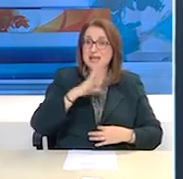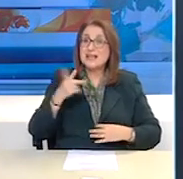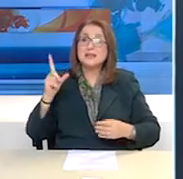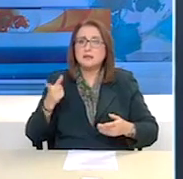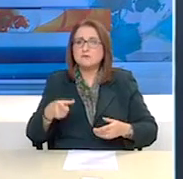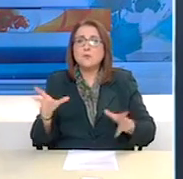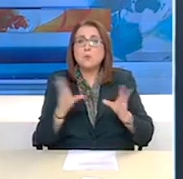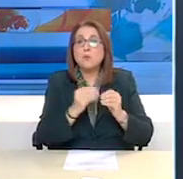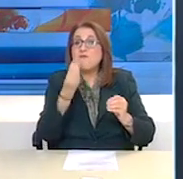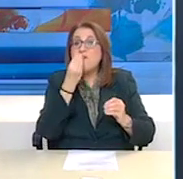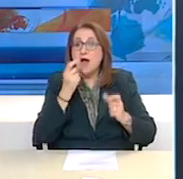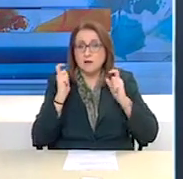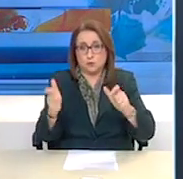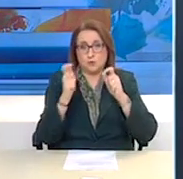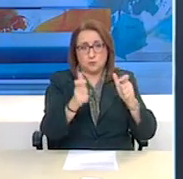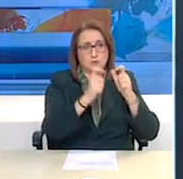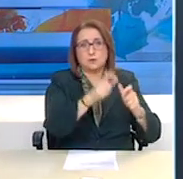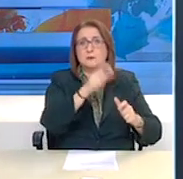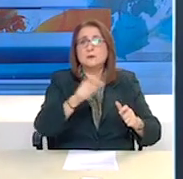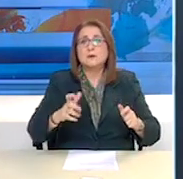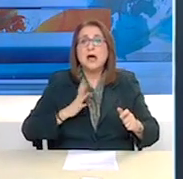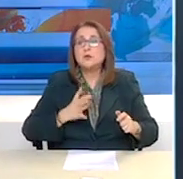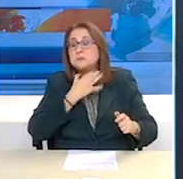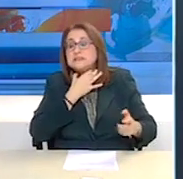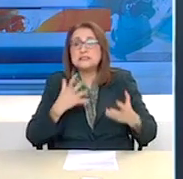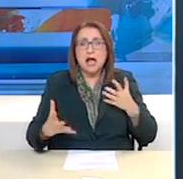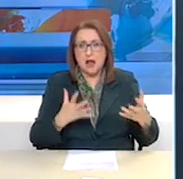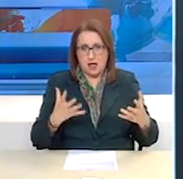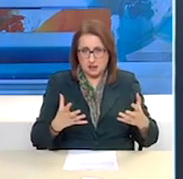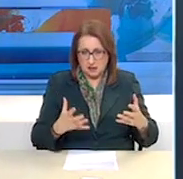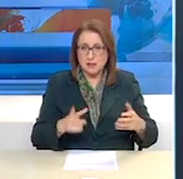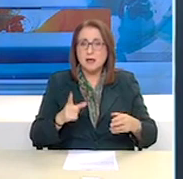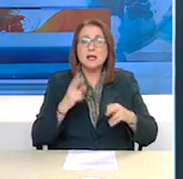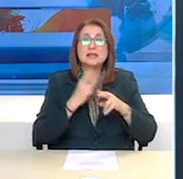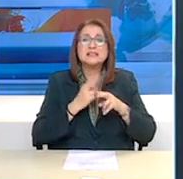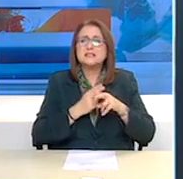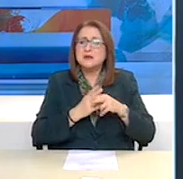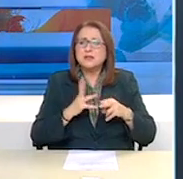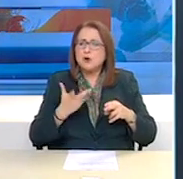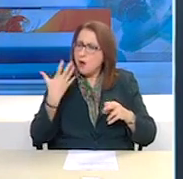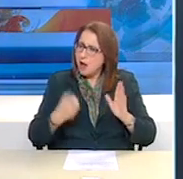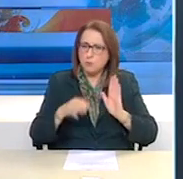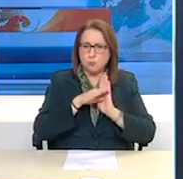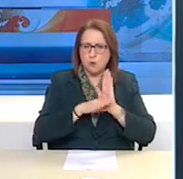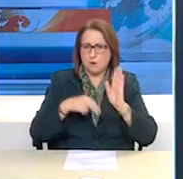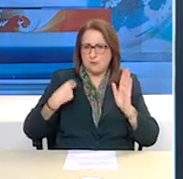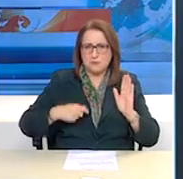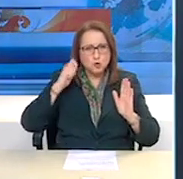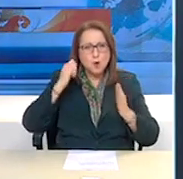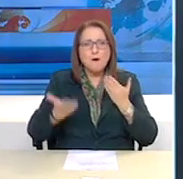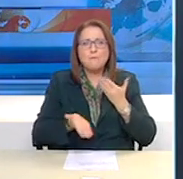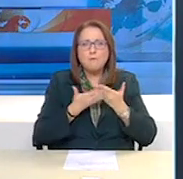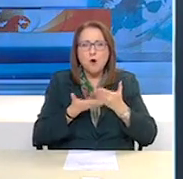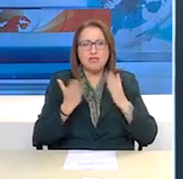ανάγκη σε αυτή την κρίσιμη περίοδο. Ένα από τα βασικά εργαλεία σε αυτή την προσπάθεια είναι το πρόγραμμα Βοήθεια στο Σπίτι, το οποίο υπολογίζεται ότι